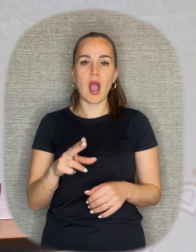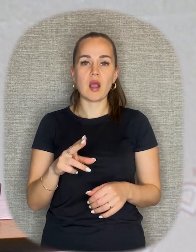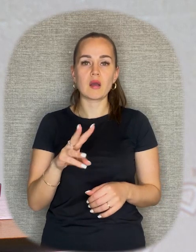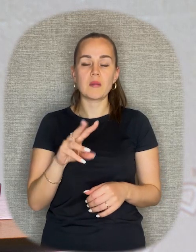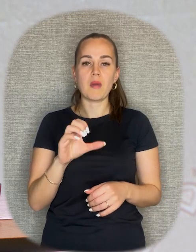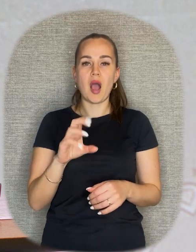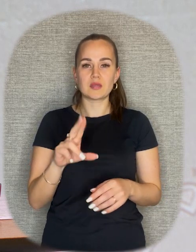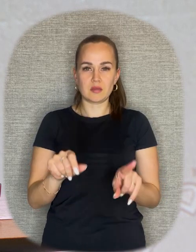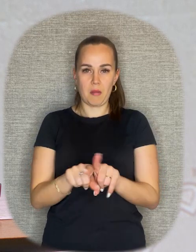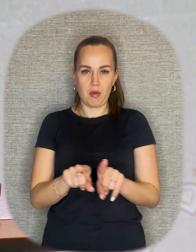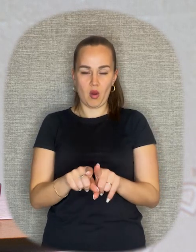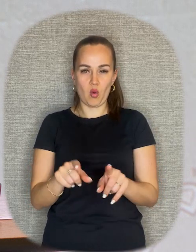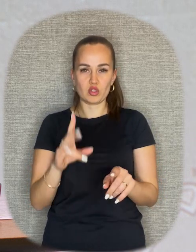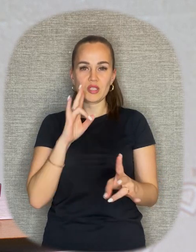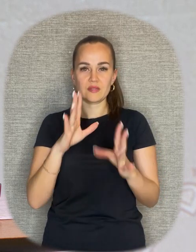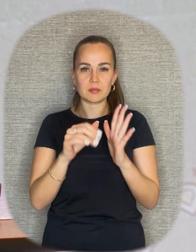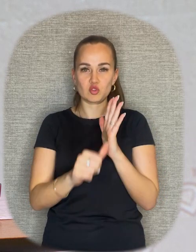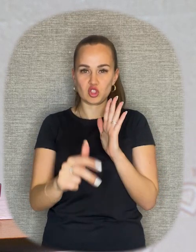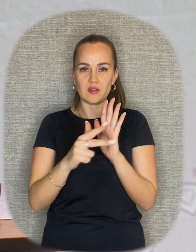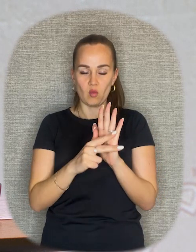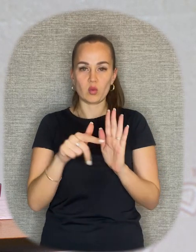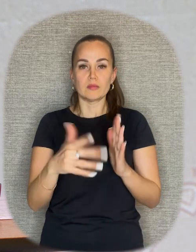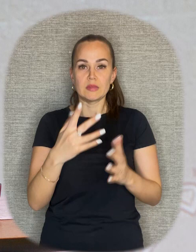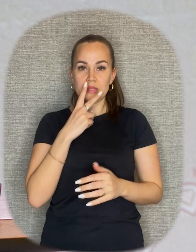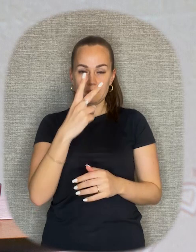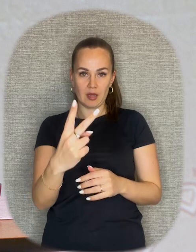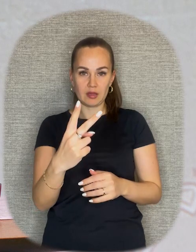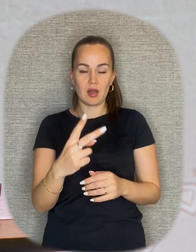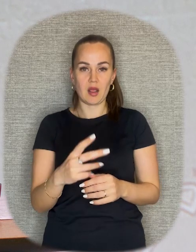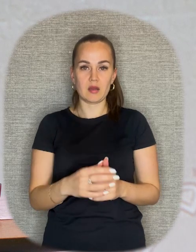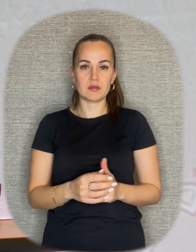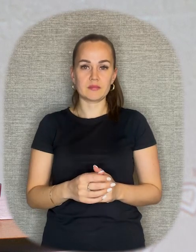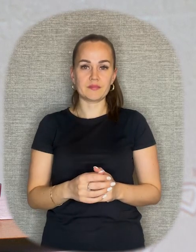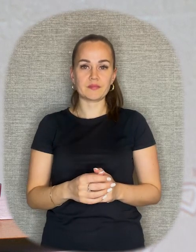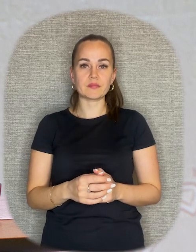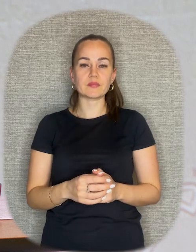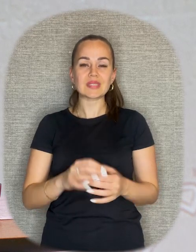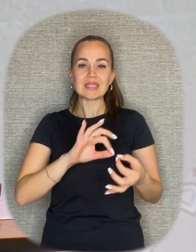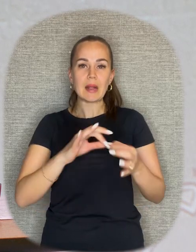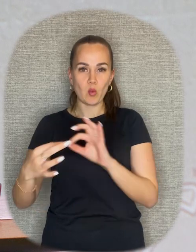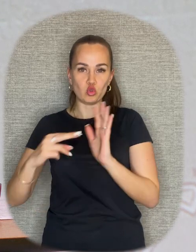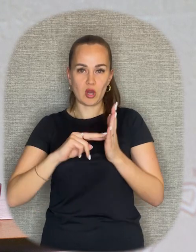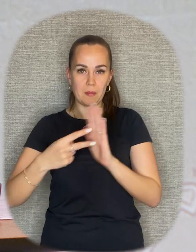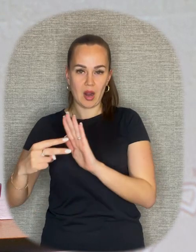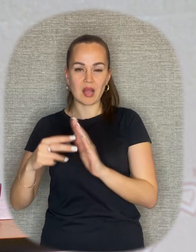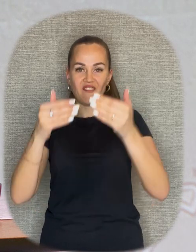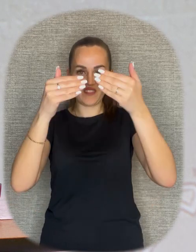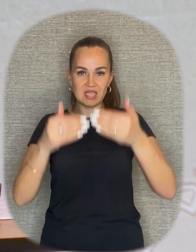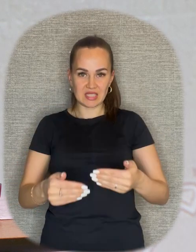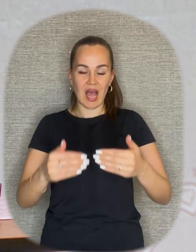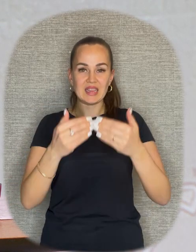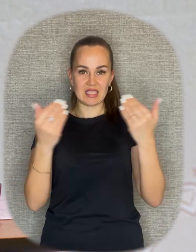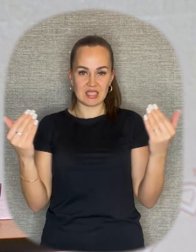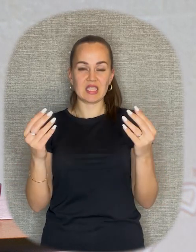стоял и эти фигуры мы видим да дадада там по сути как Маска вот сейчас это мы говорим о Невском 68 и он если его смотреть вот то что